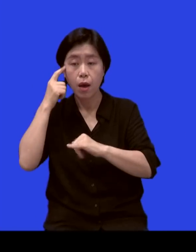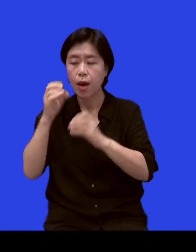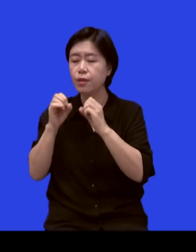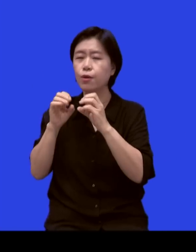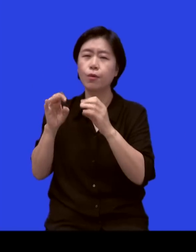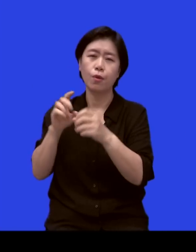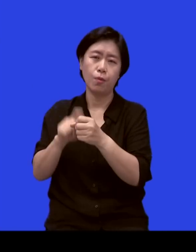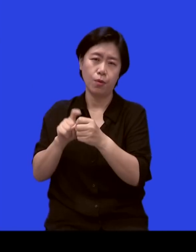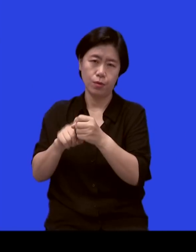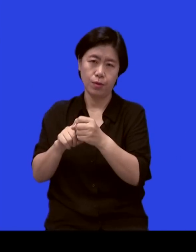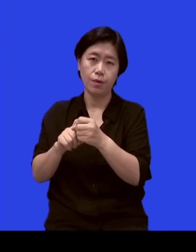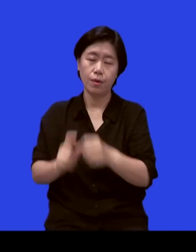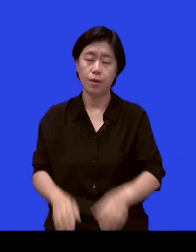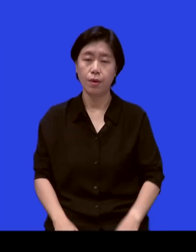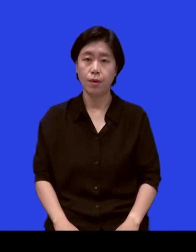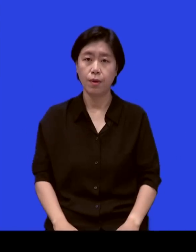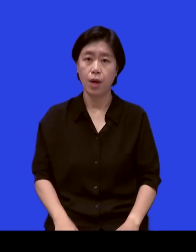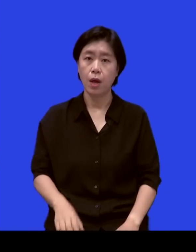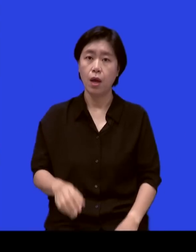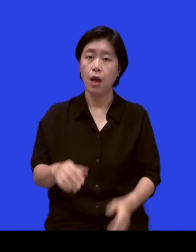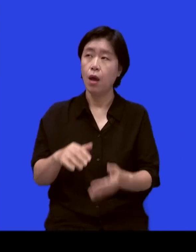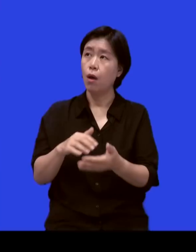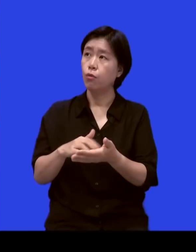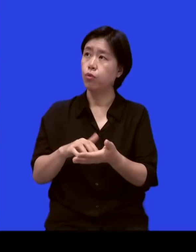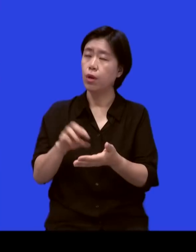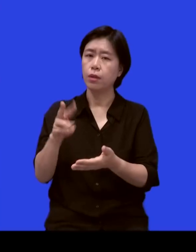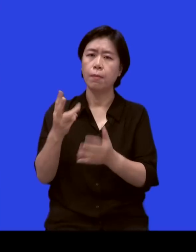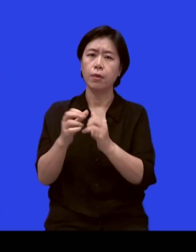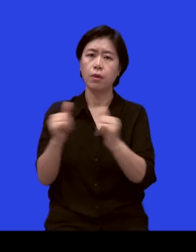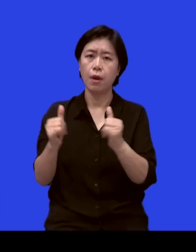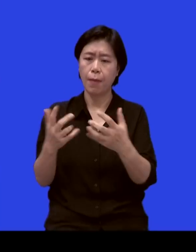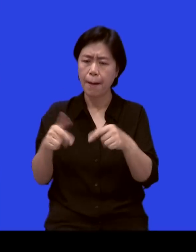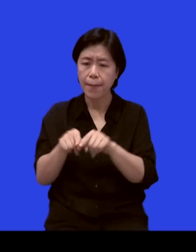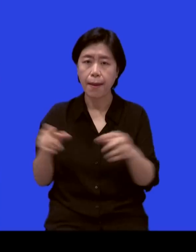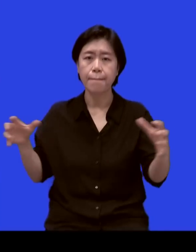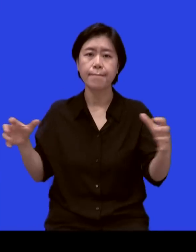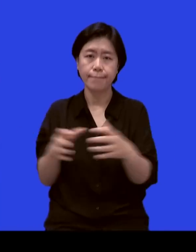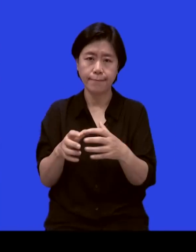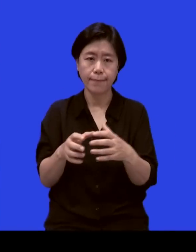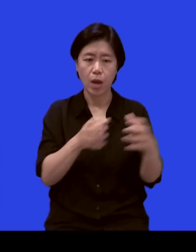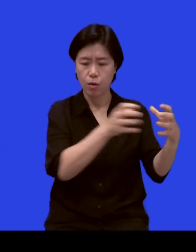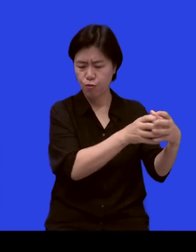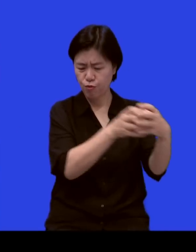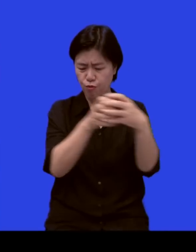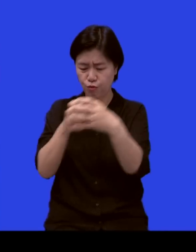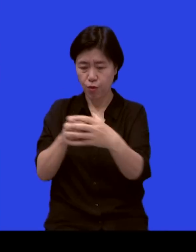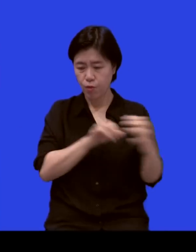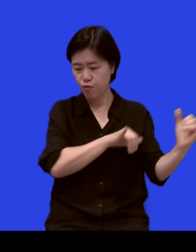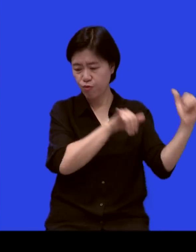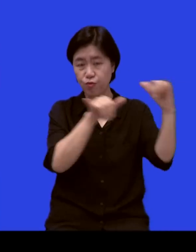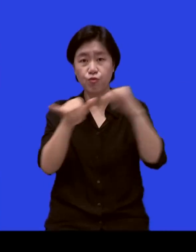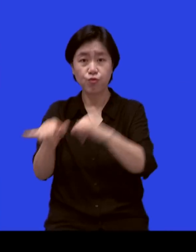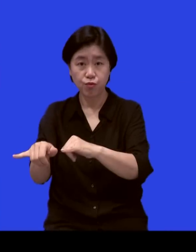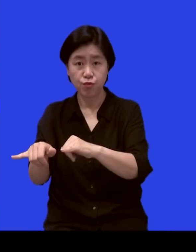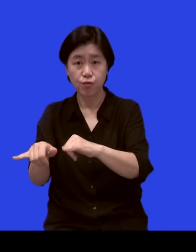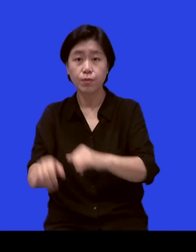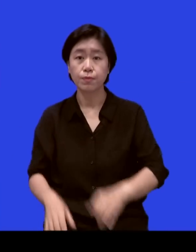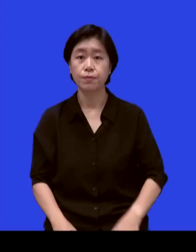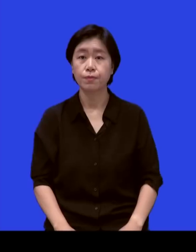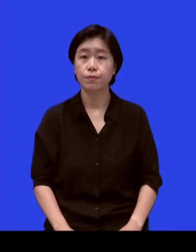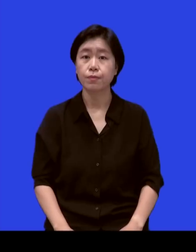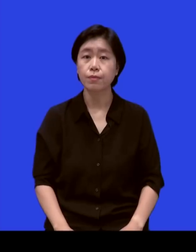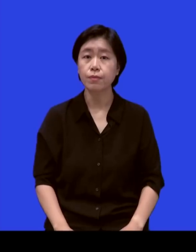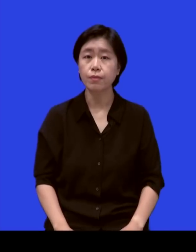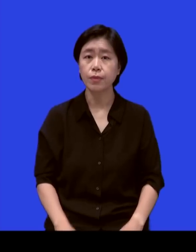네. 비행기표 값이랑 팀원들 뭐 숙박이랑 여러 가지 하면 그래가지고 장병들 300명을 놔두고 복음을 전하는